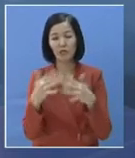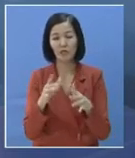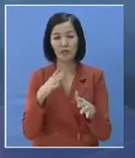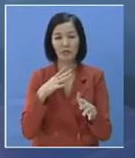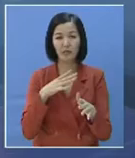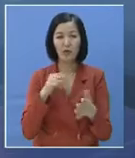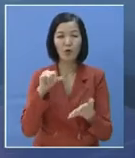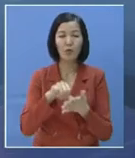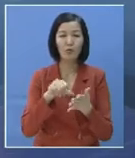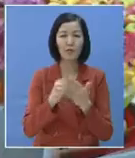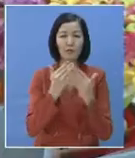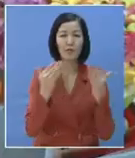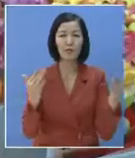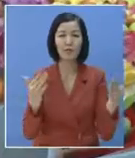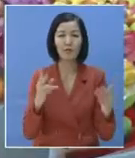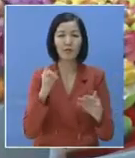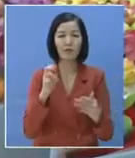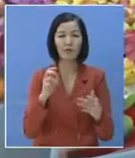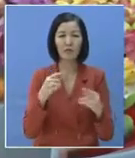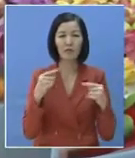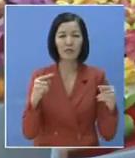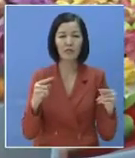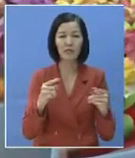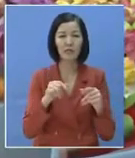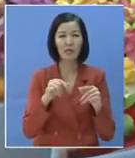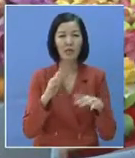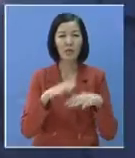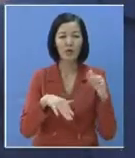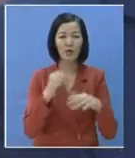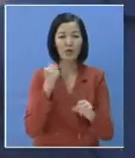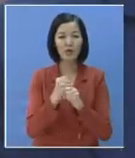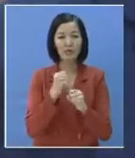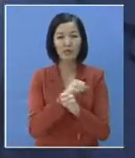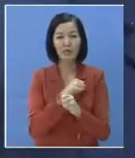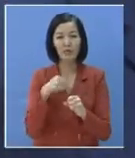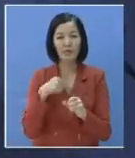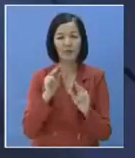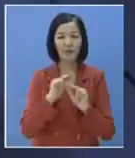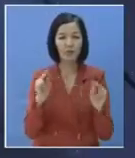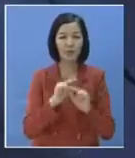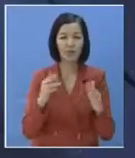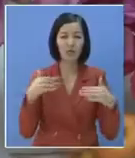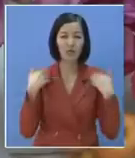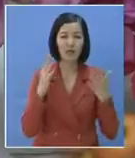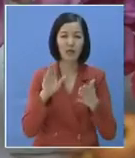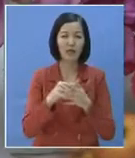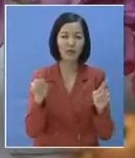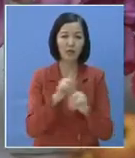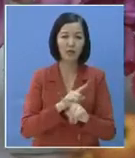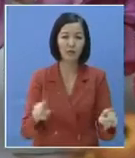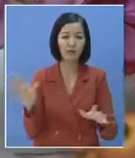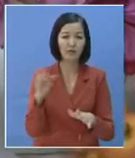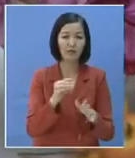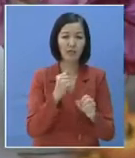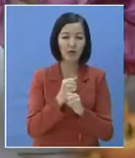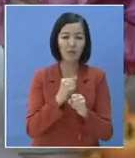округов. Участники выставили более 200 различных изделий, сделанные руками учеников и учителей. Главная особенность в том, что все